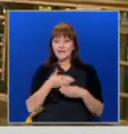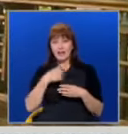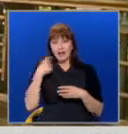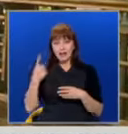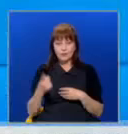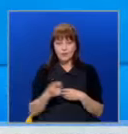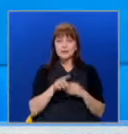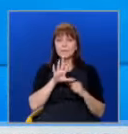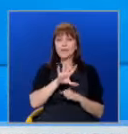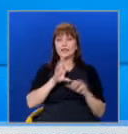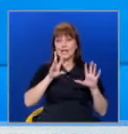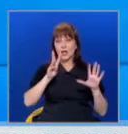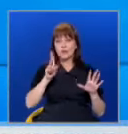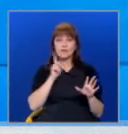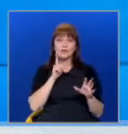регистрация.